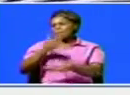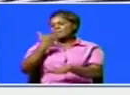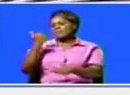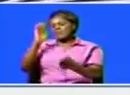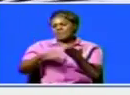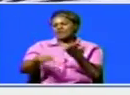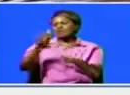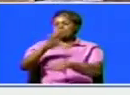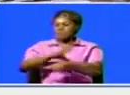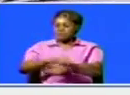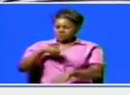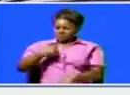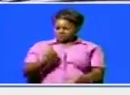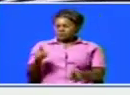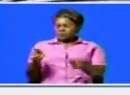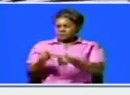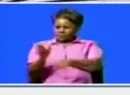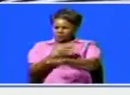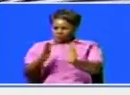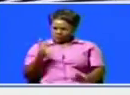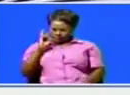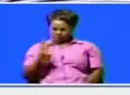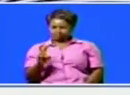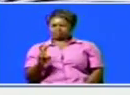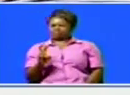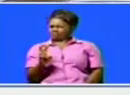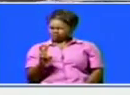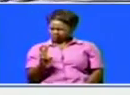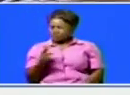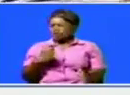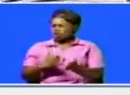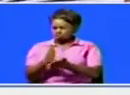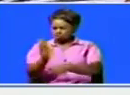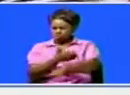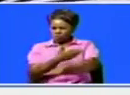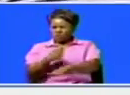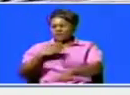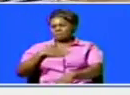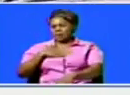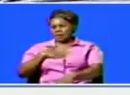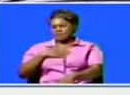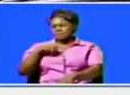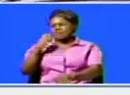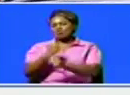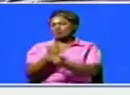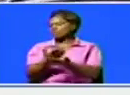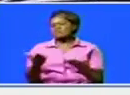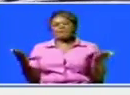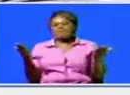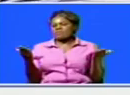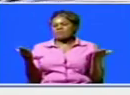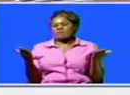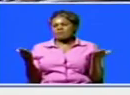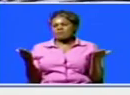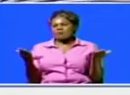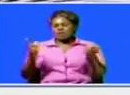ulivyoipata. Sasa mimi pia kama msanii nikaona ya kwamba kupitia muziki wangu nifanye jambo, nifanye kitu